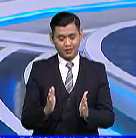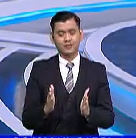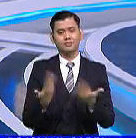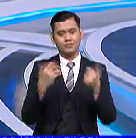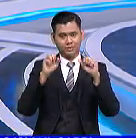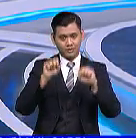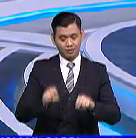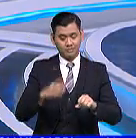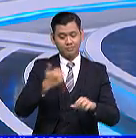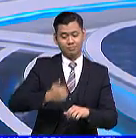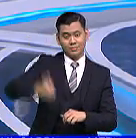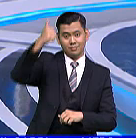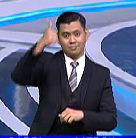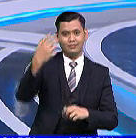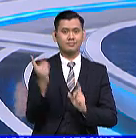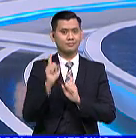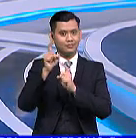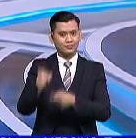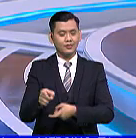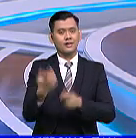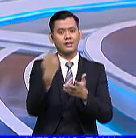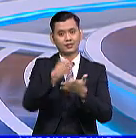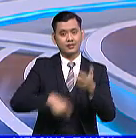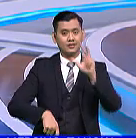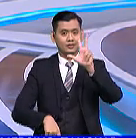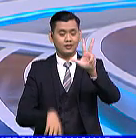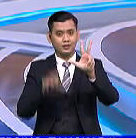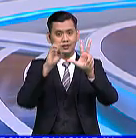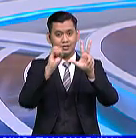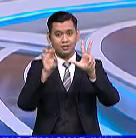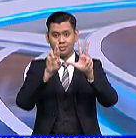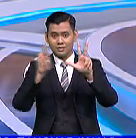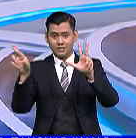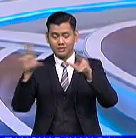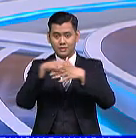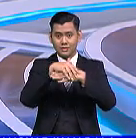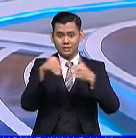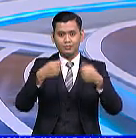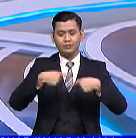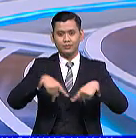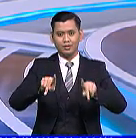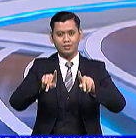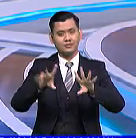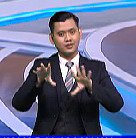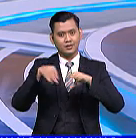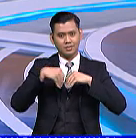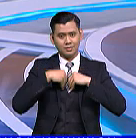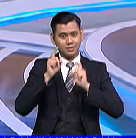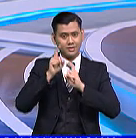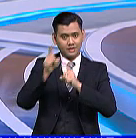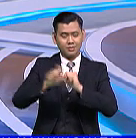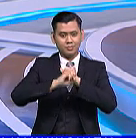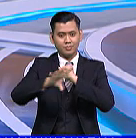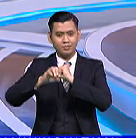pelbagai hadiah menarik bernilai lebih 300.000 Ringgit mulai hari ini peluang menangnya hadiah menulis campaign jalinan